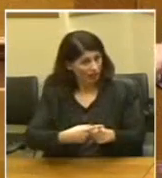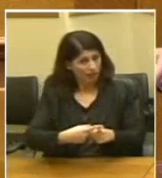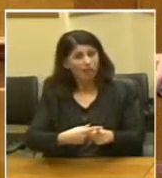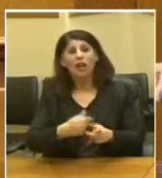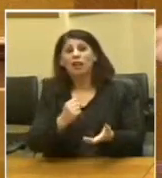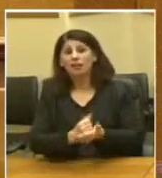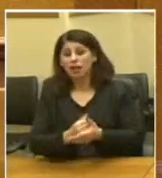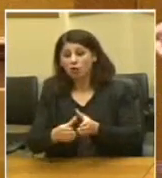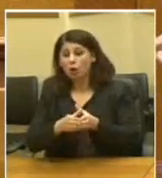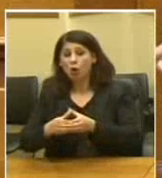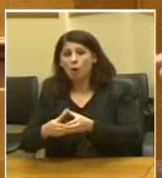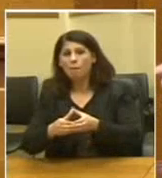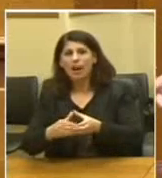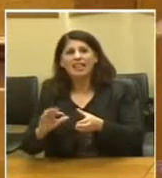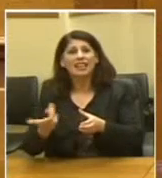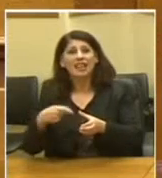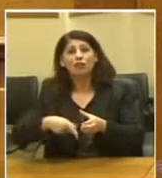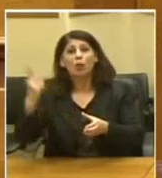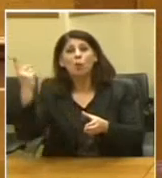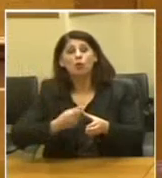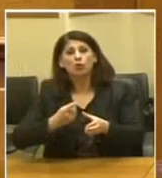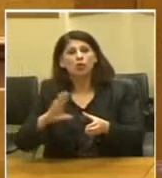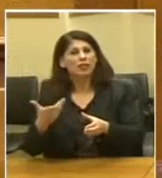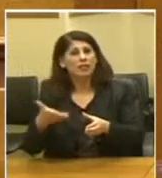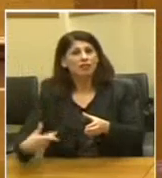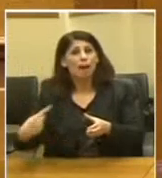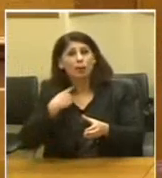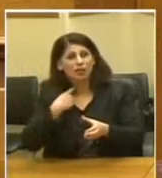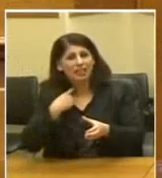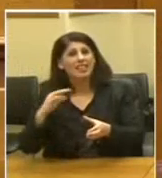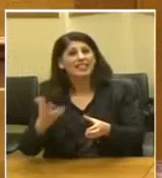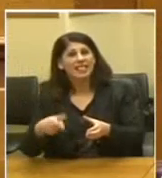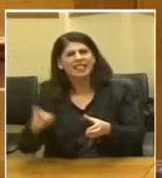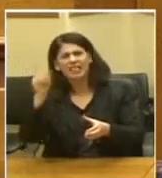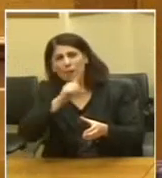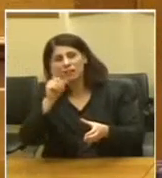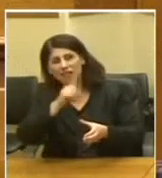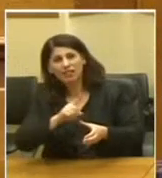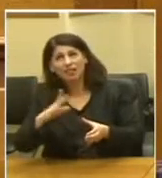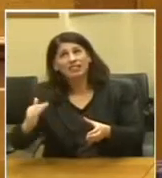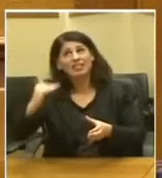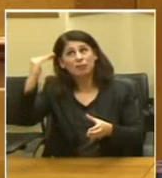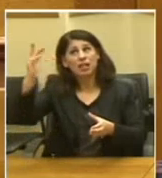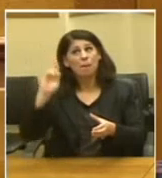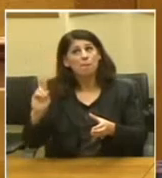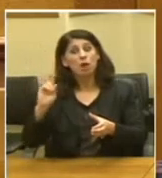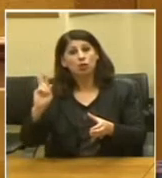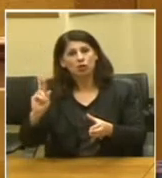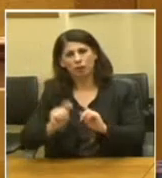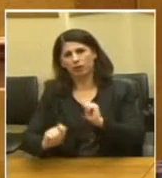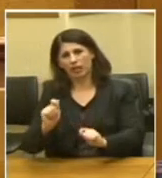στο κόμμα σας, γιατί αυτά τα ποσοστά, γιατί αυτή η αποτυχία, γιατί διαψεύσατε τις υψηλές προσδοκίες που είχατε